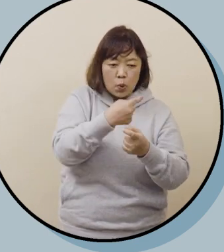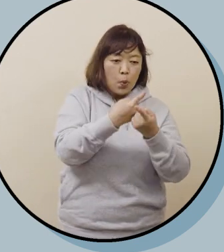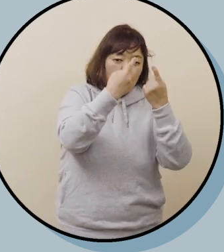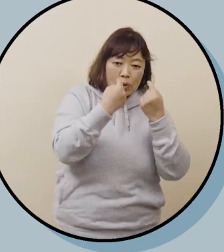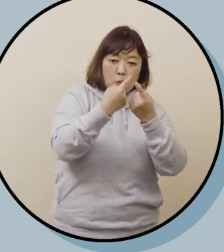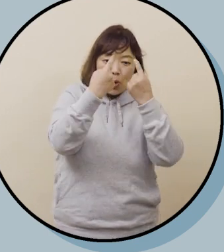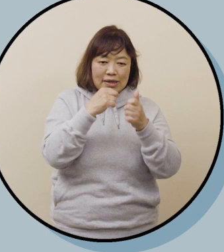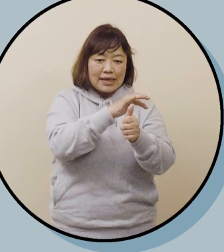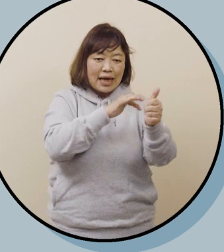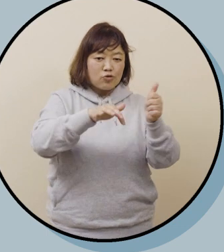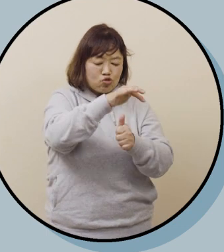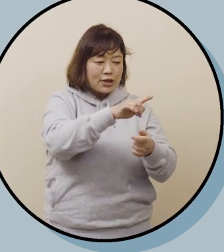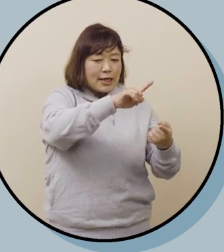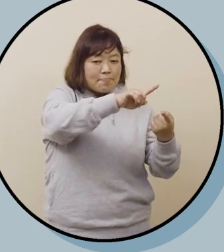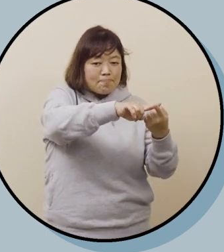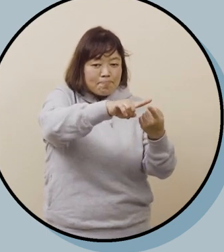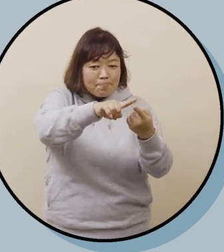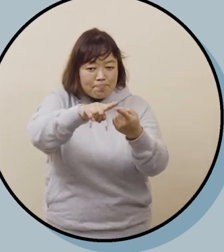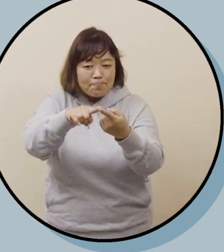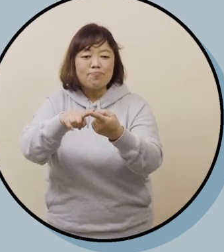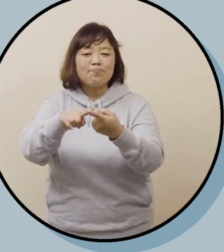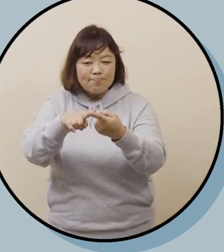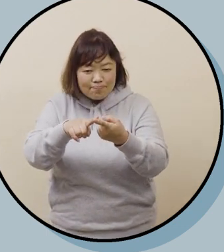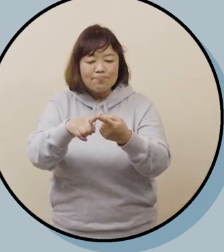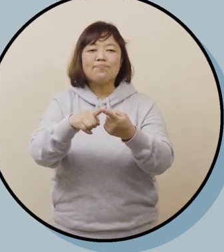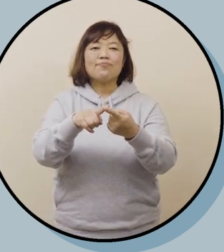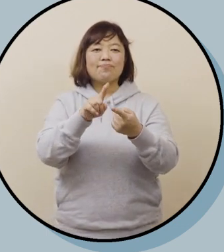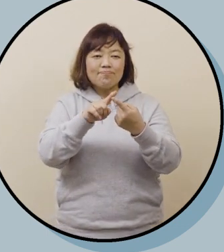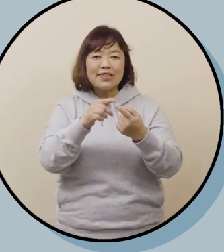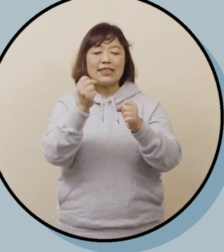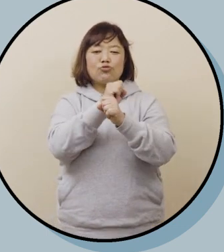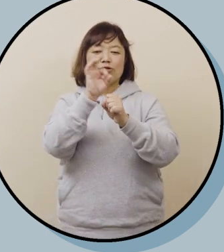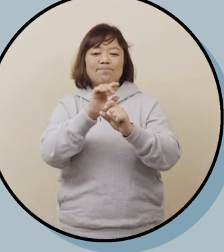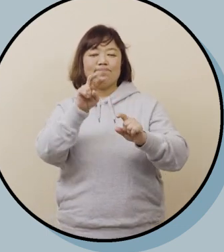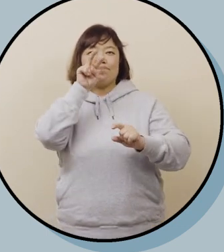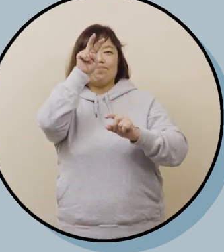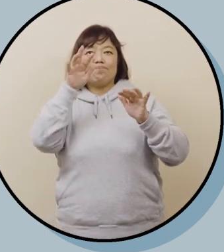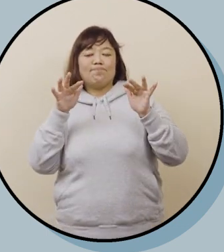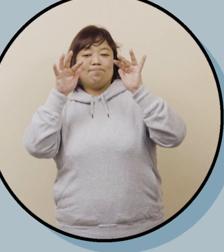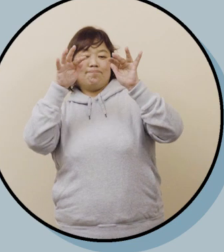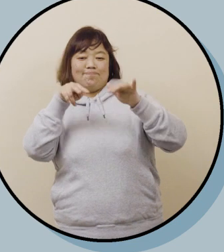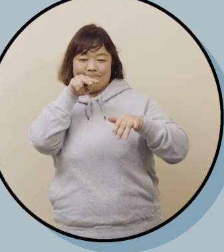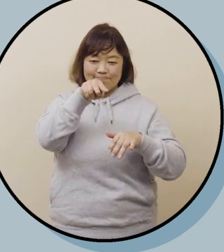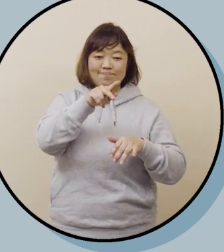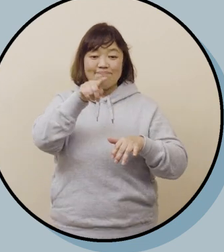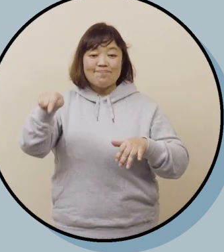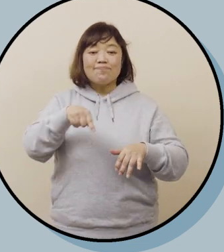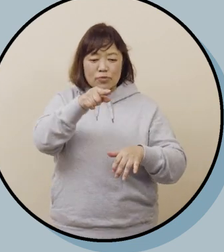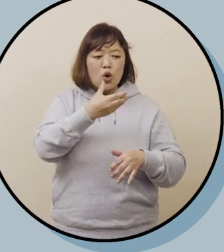で一個人のための環境にみんながこうある種寄り添っていくように